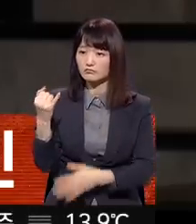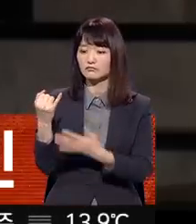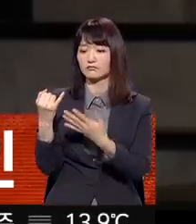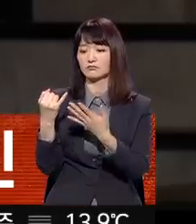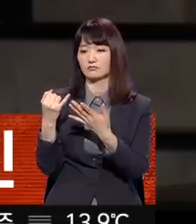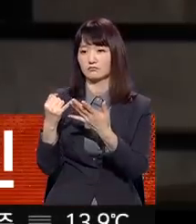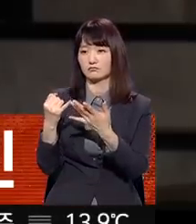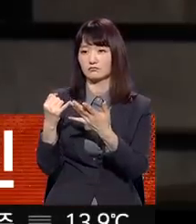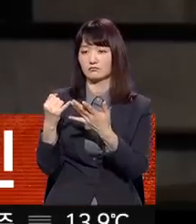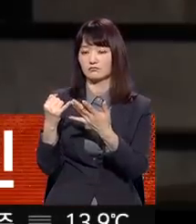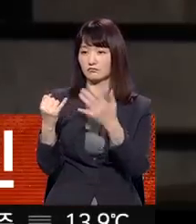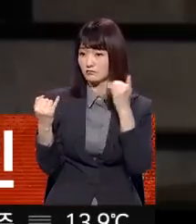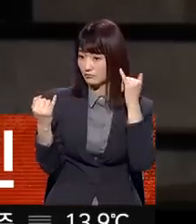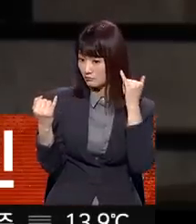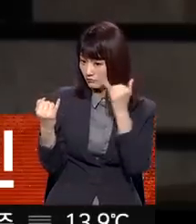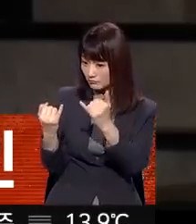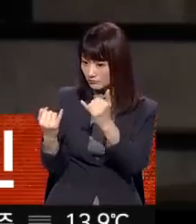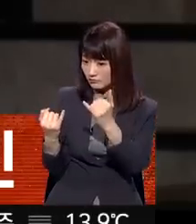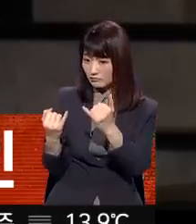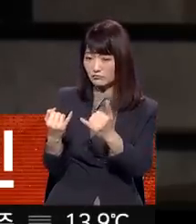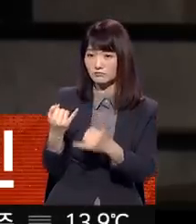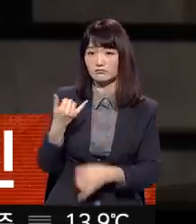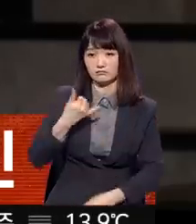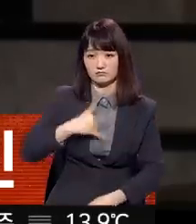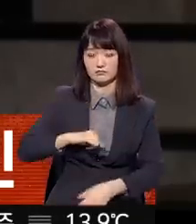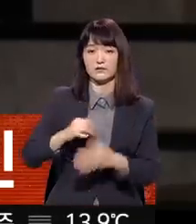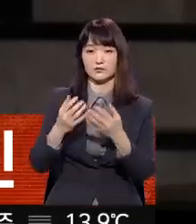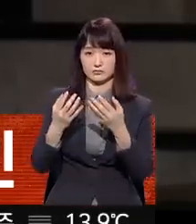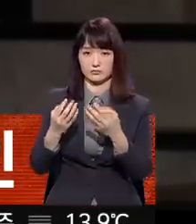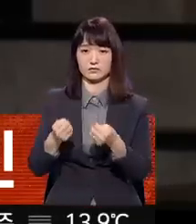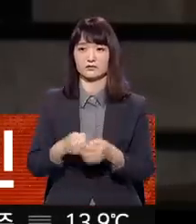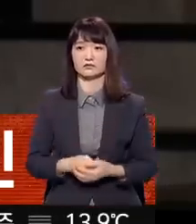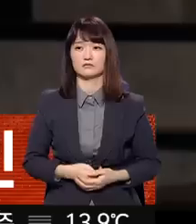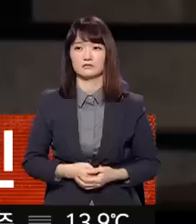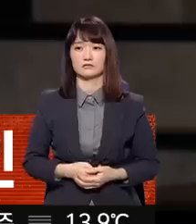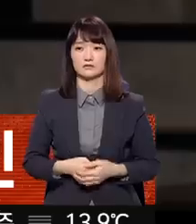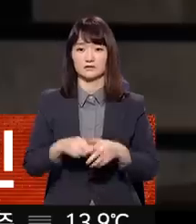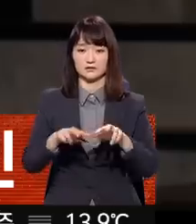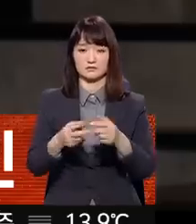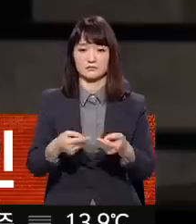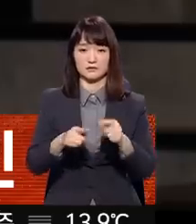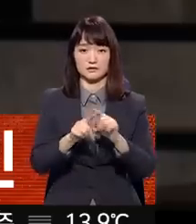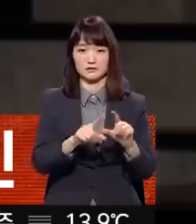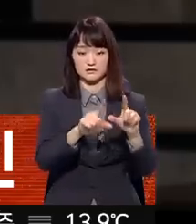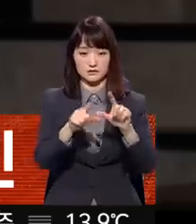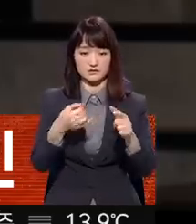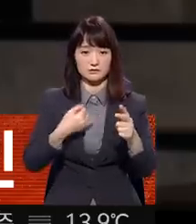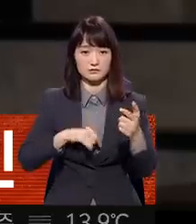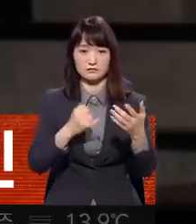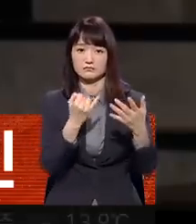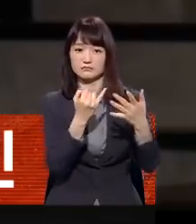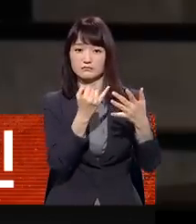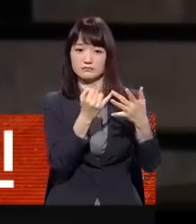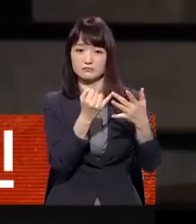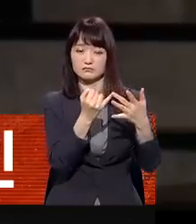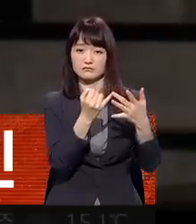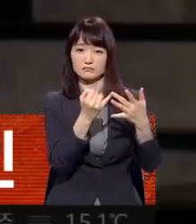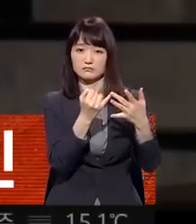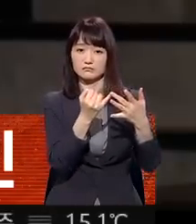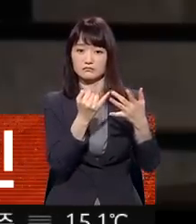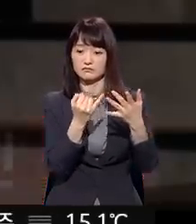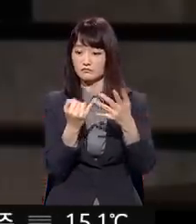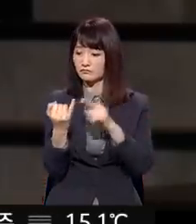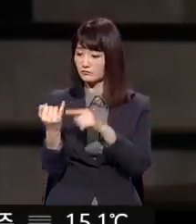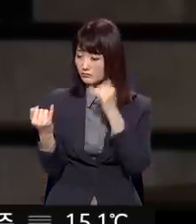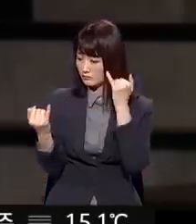연락을 한 겁니다. 그러니까 굉장히 뭐 자녀가 많은 것 같아요. 지금 같이 살고 있던 딸은 셋째 딸입니다. 그 넷째 딸한테 어머니의 진료 기록이 없다.